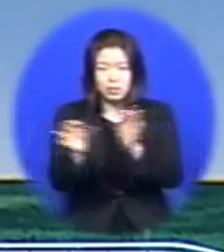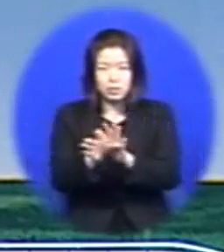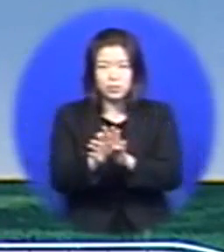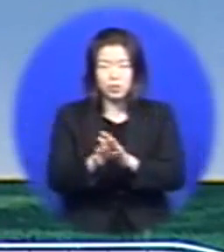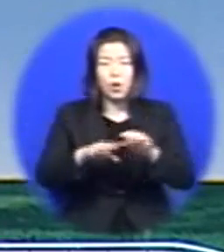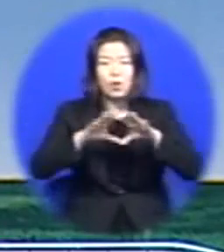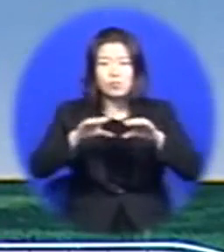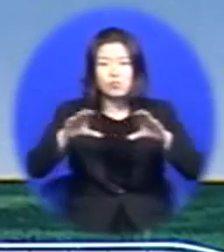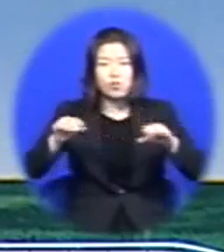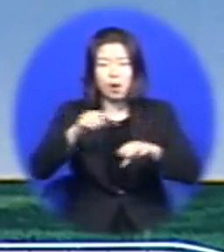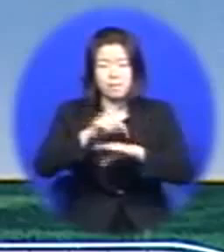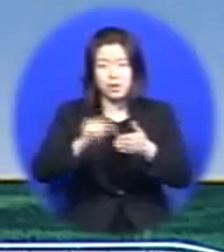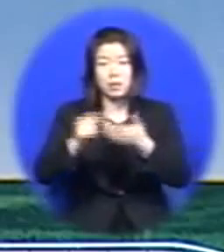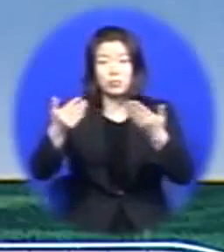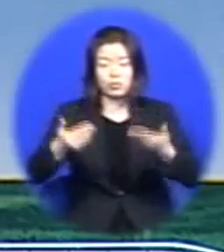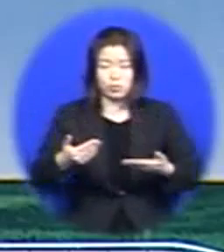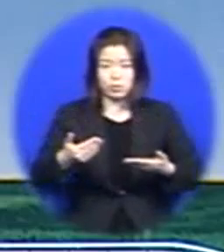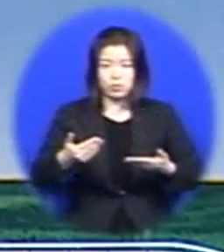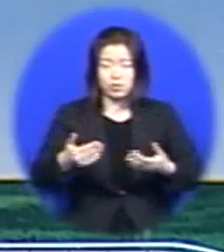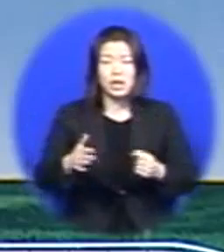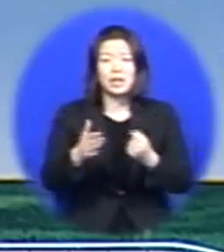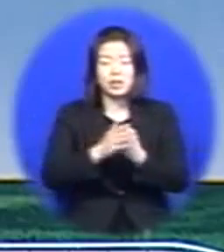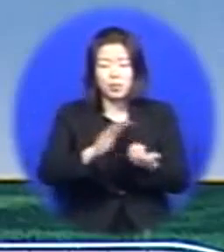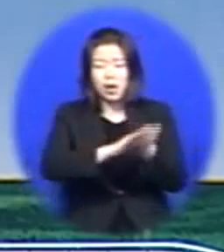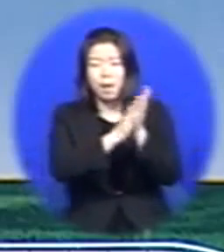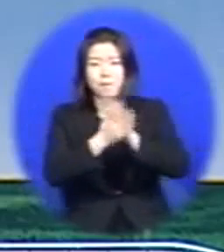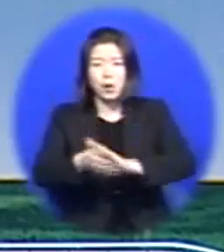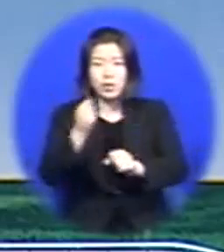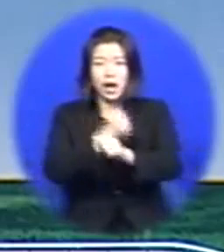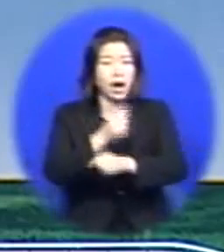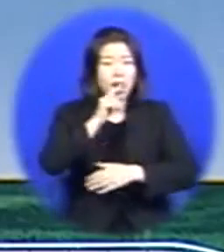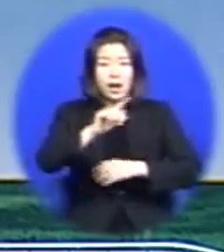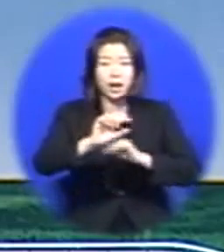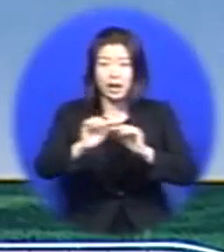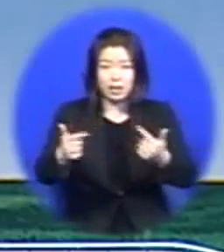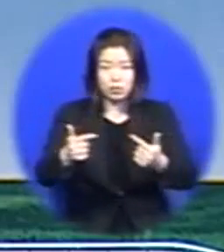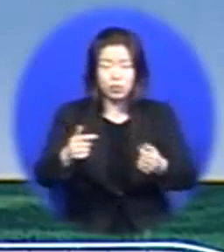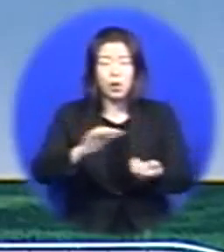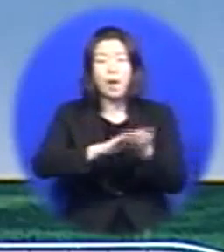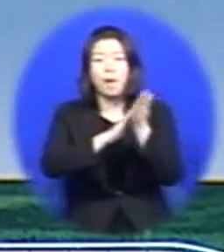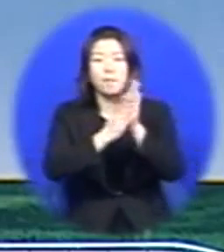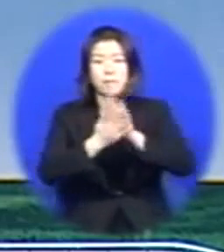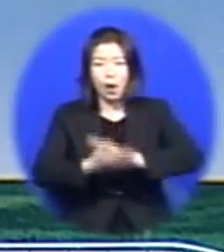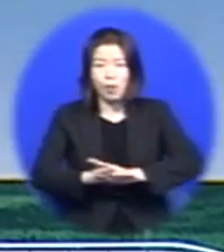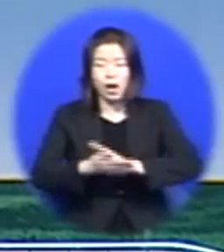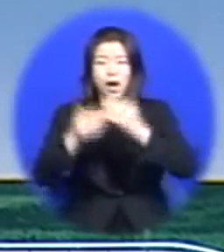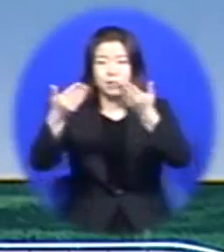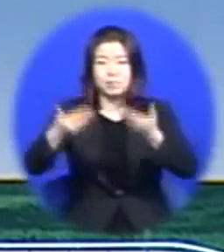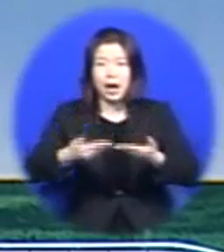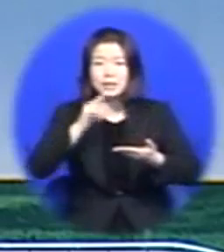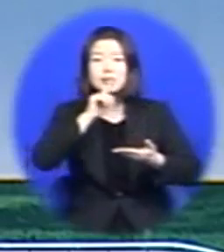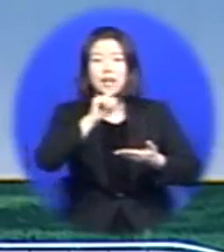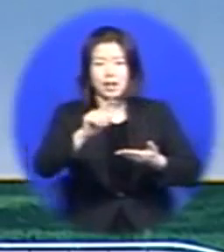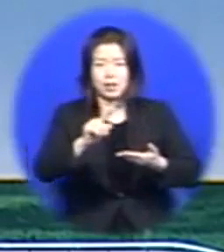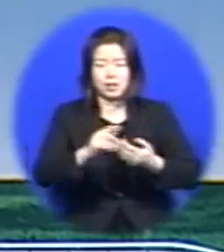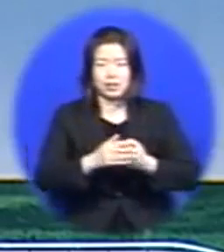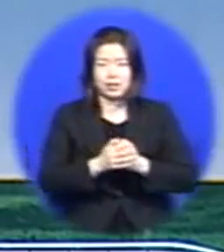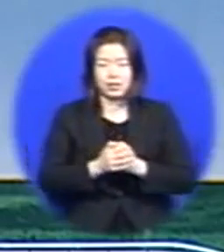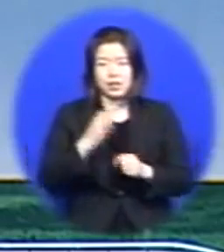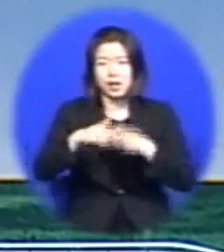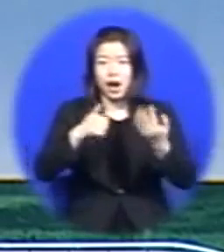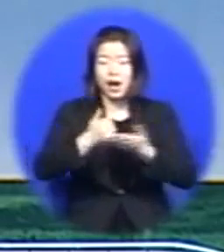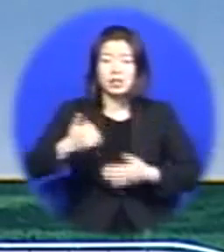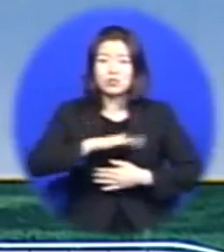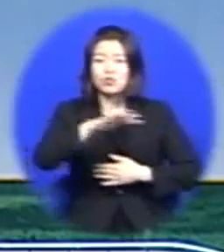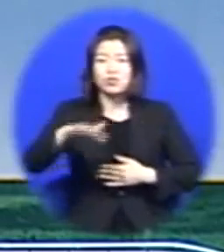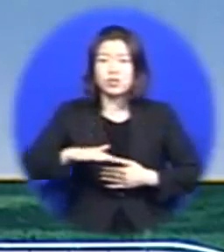것이다. 그래서 변화하라 이렇게 말씀하지 않고 변화를 받으라. 하나님이